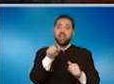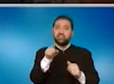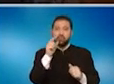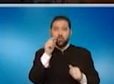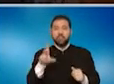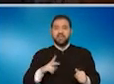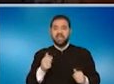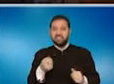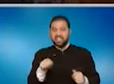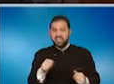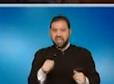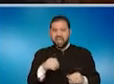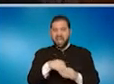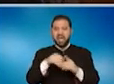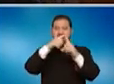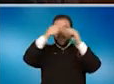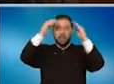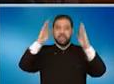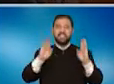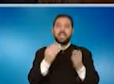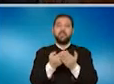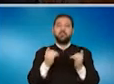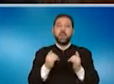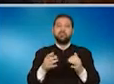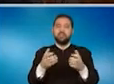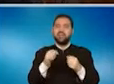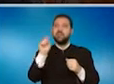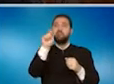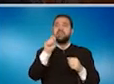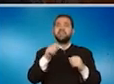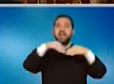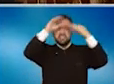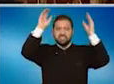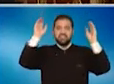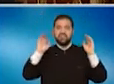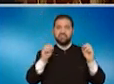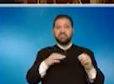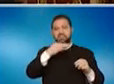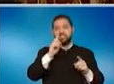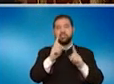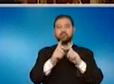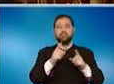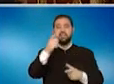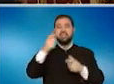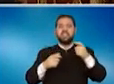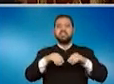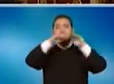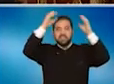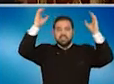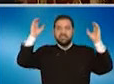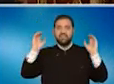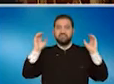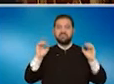este cheia. Nu te pot, în biserică noi de avem sfinți peste tot și se vorbește de sfinți.